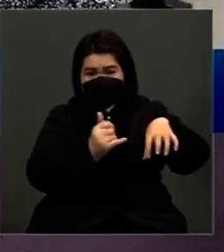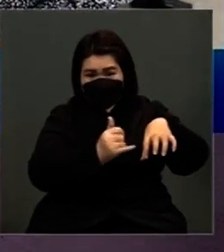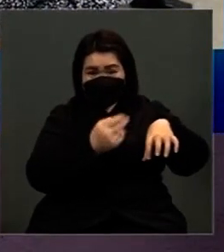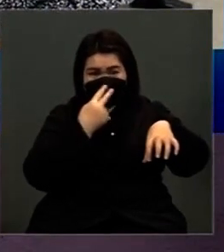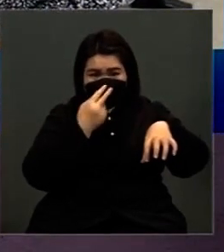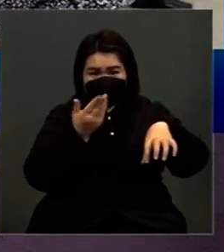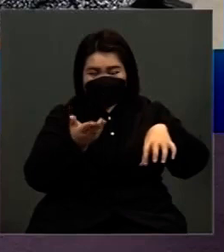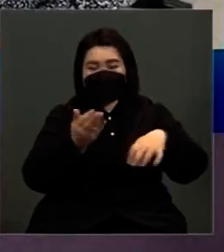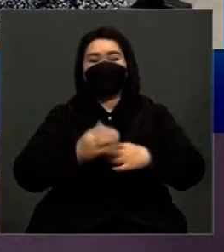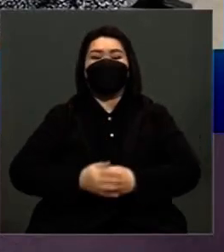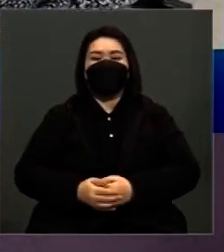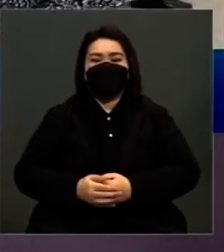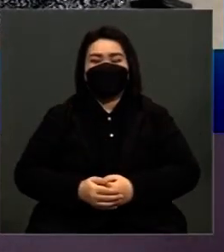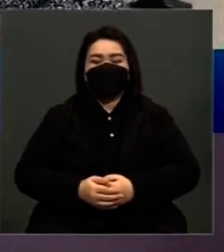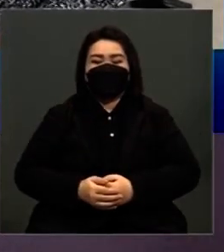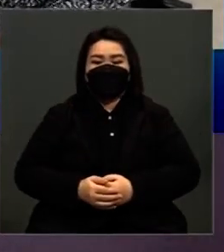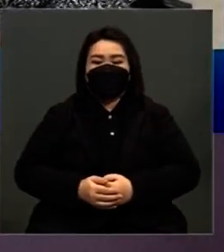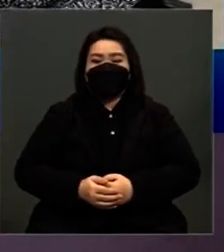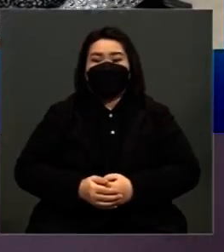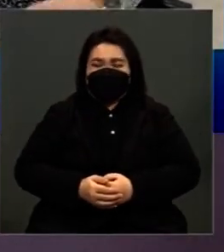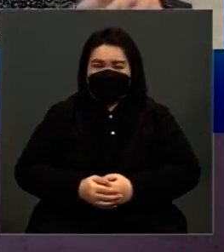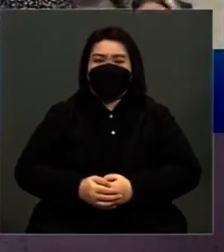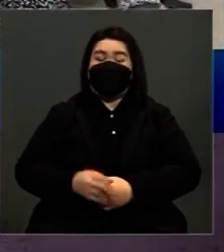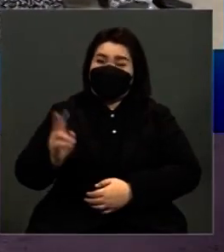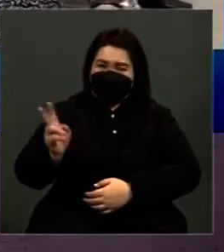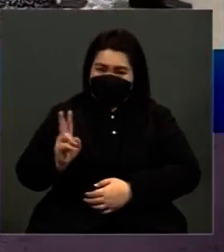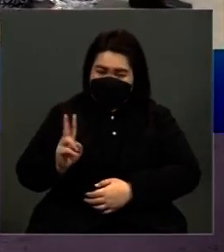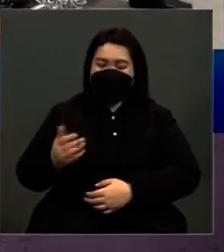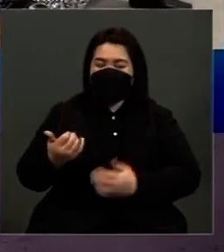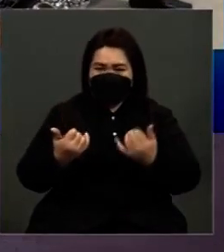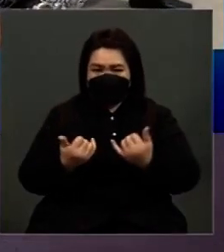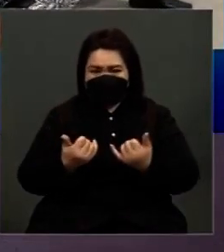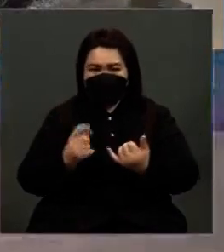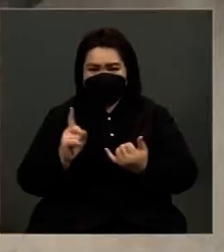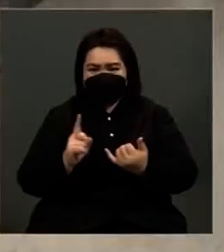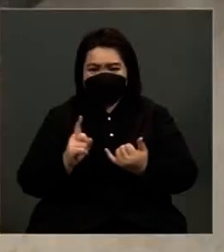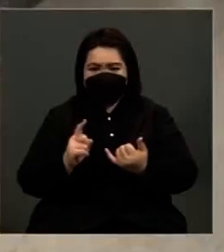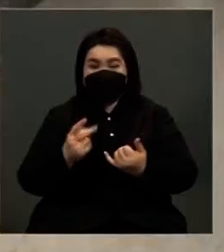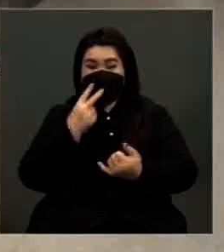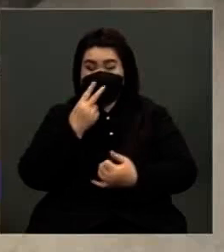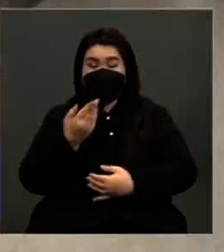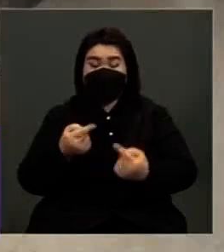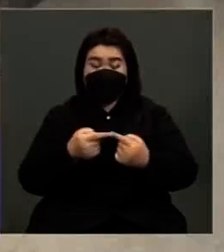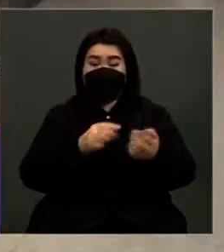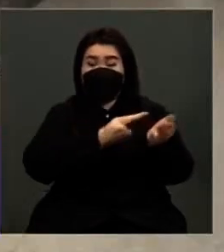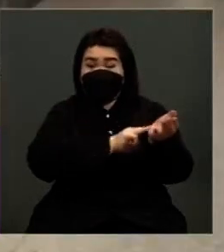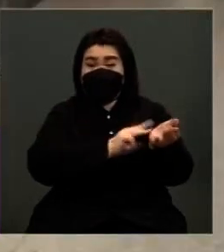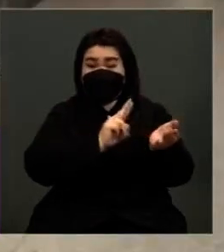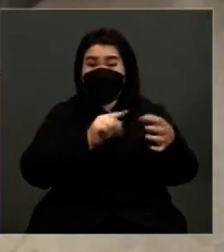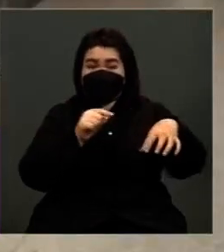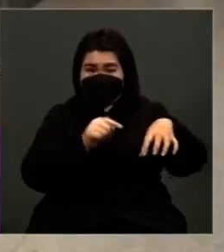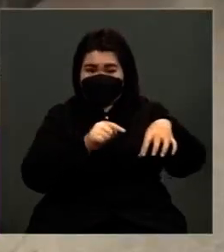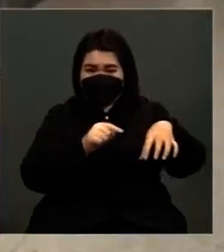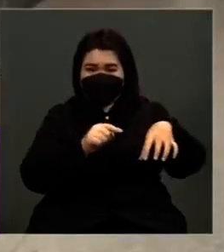คะเชิญค่ะ ทั้ง2ท่านและคุณผู้ชมครับนี่คือบรรยากาศล่าสุดจากสถานีขนส่งหมอชิดนะครับซึ่งตอ